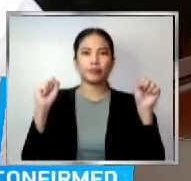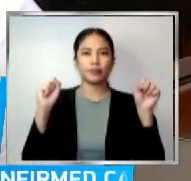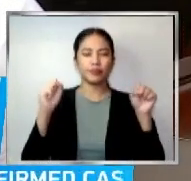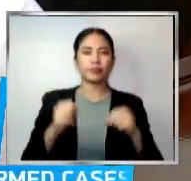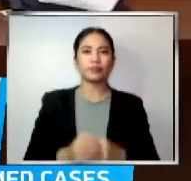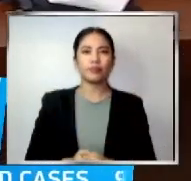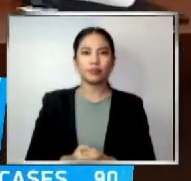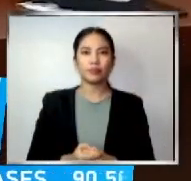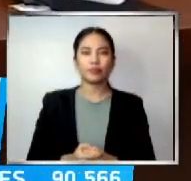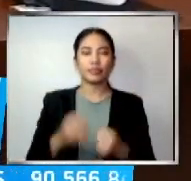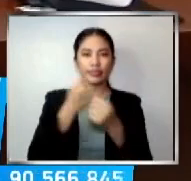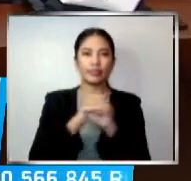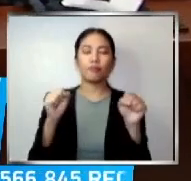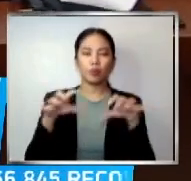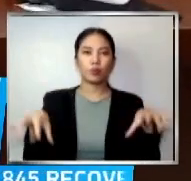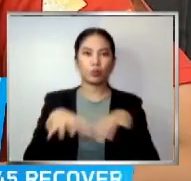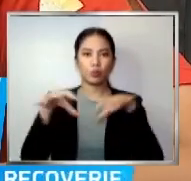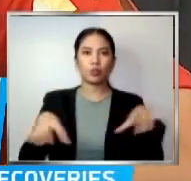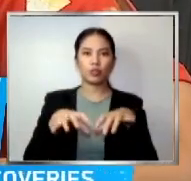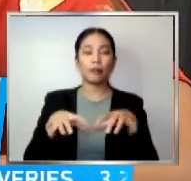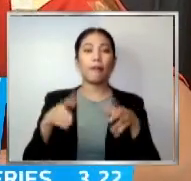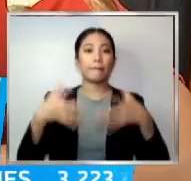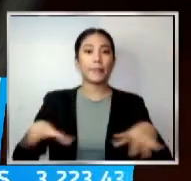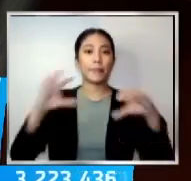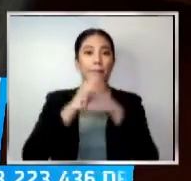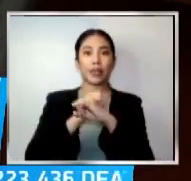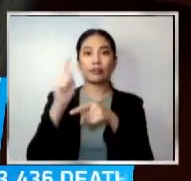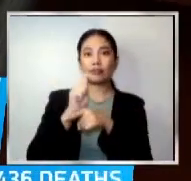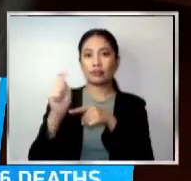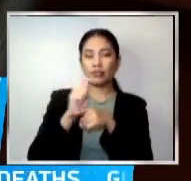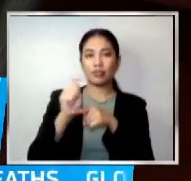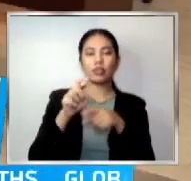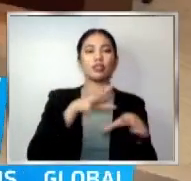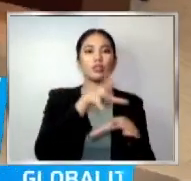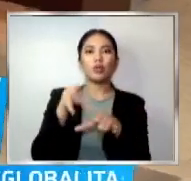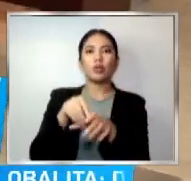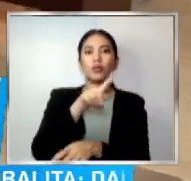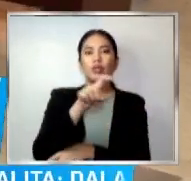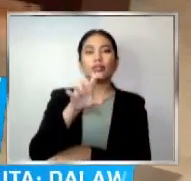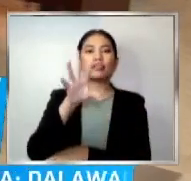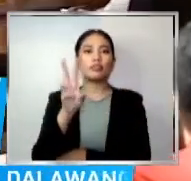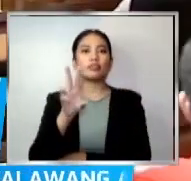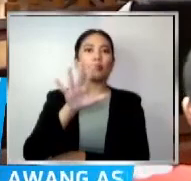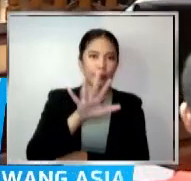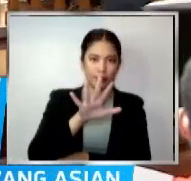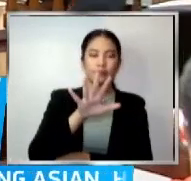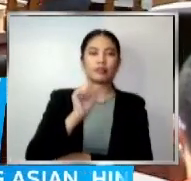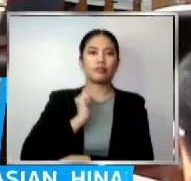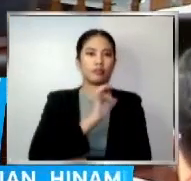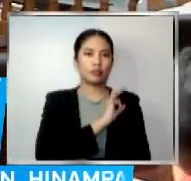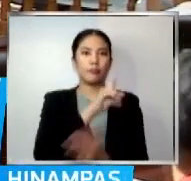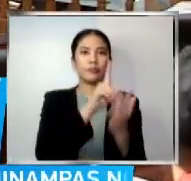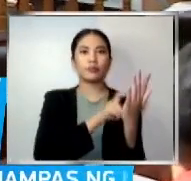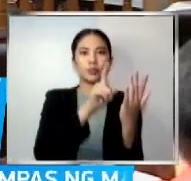sa gagawin mo. Pag natapos sila sa training, dagdag bilang ito sa 165 na contact tracers ng lungsod, bukod pa raw ito sa mga